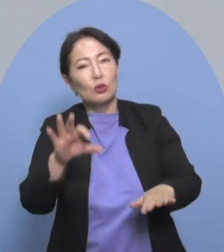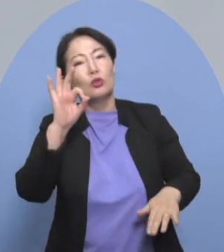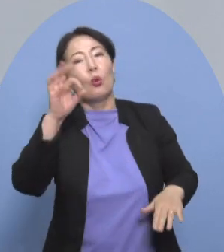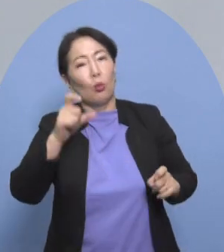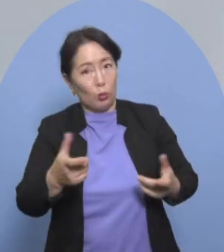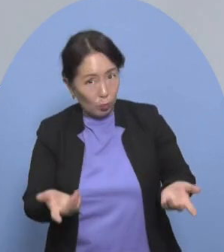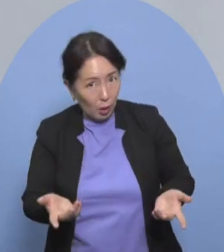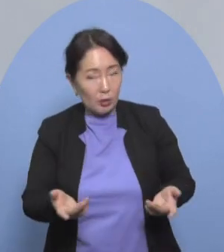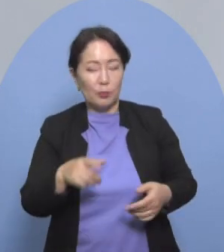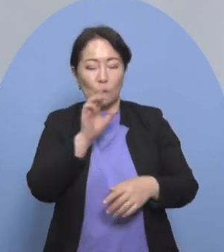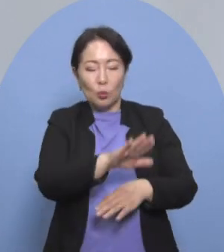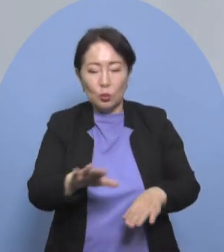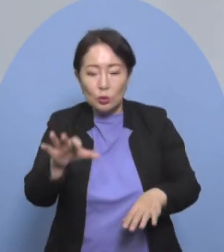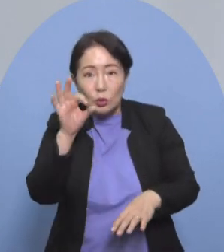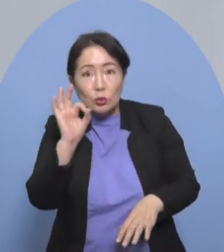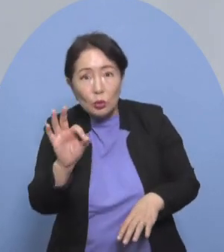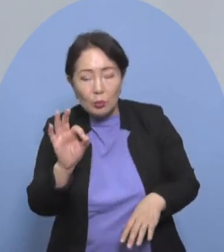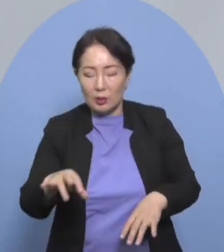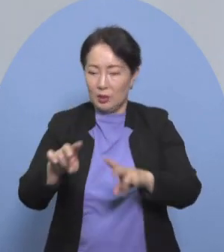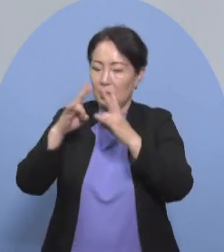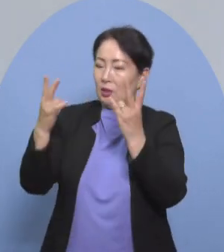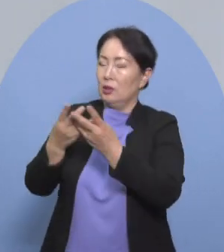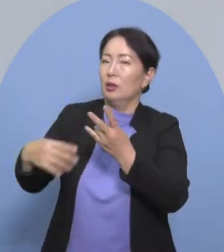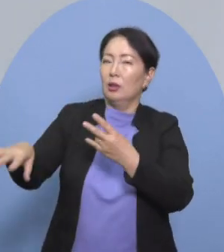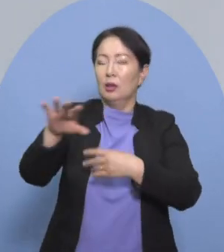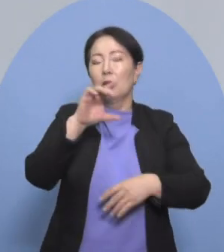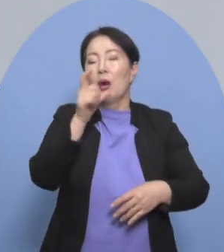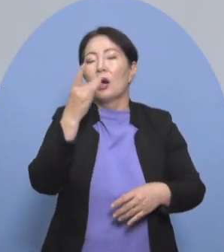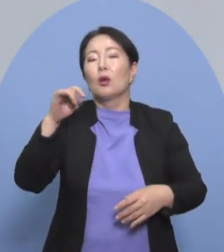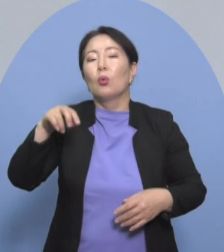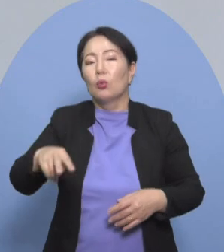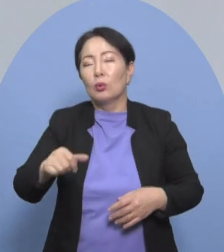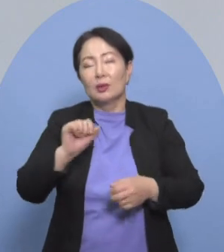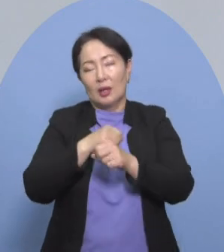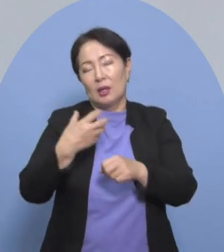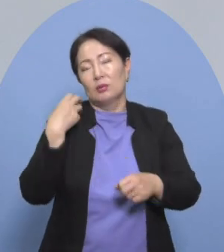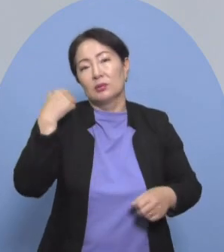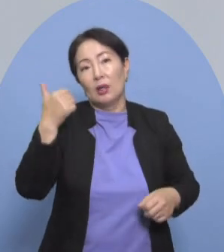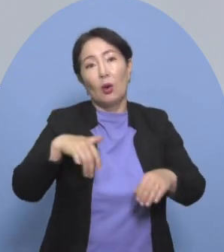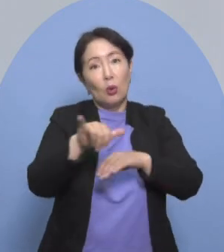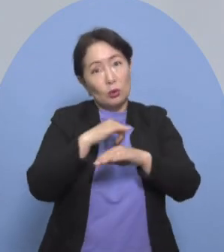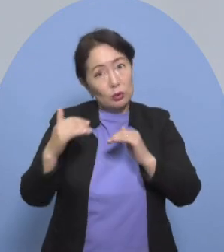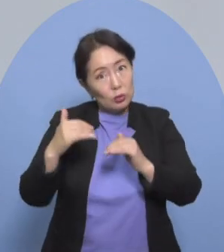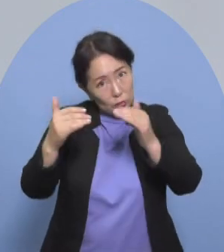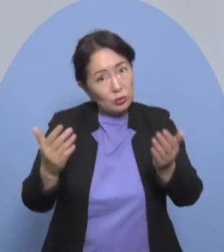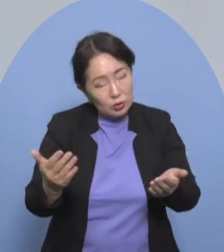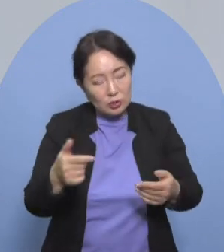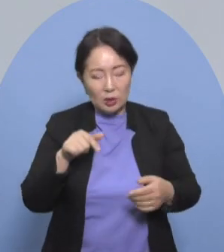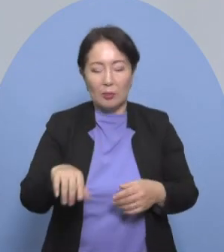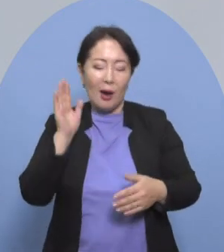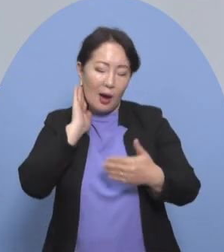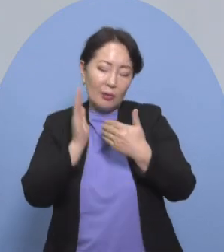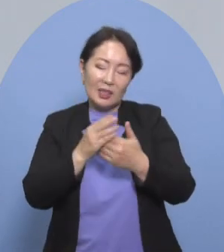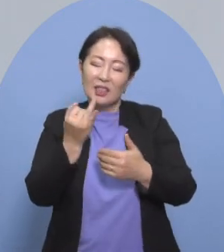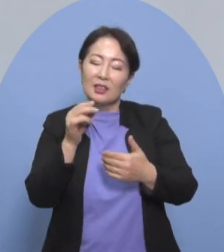ёстой. Ингэж хүүхд мэн зөв байжж өөрөөр хэлбэл нийгмийн настай эрүүл сарвал хариуцлагатай байжж улс орн хөгждөг байгаа. Ингэсээр